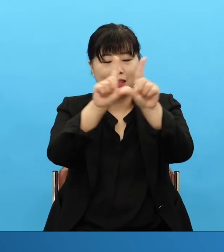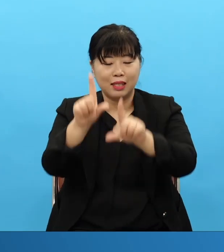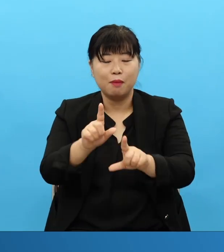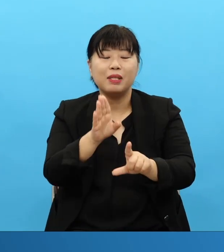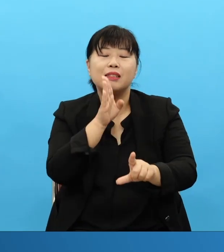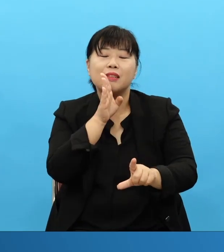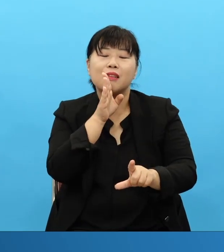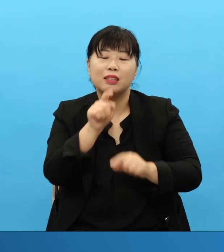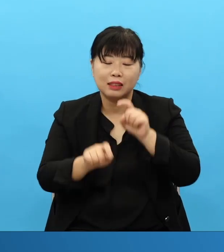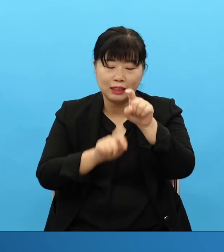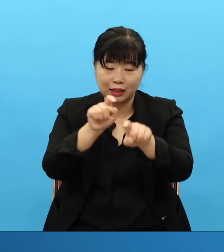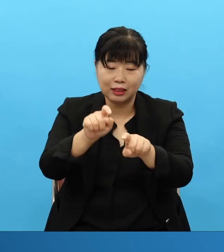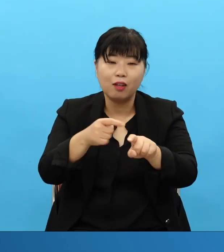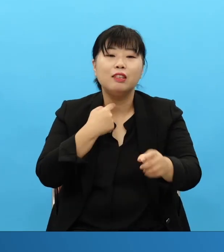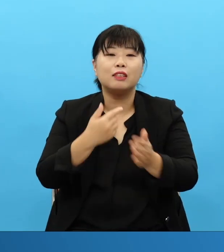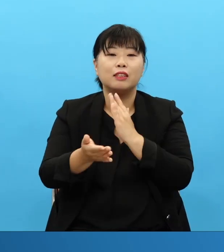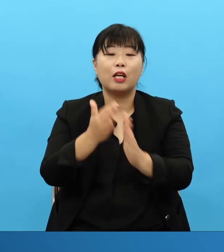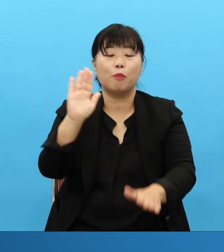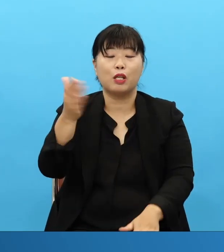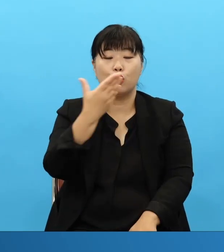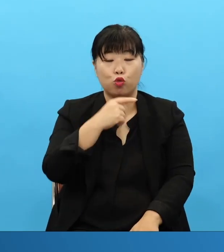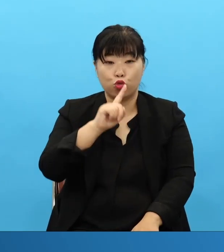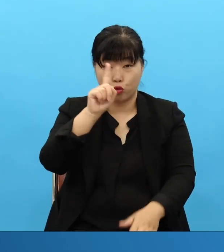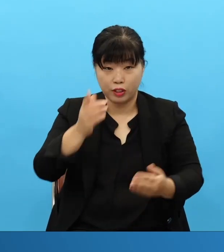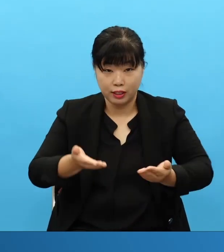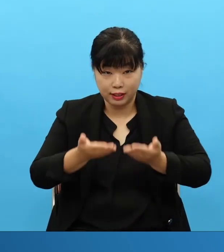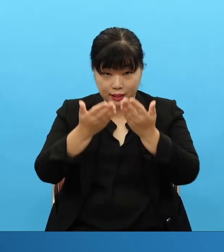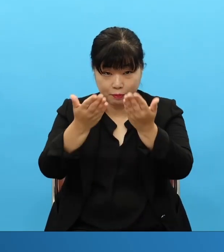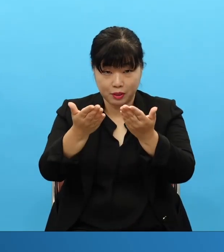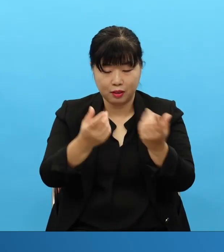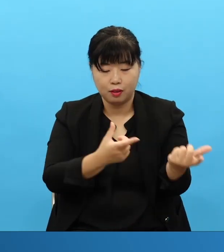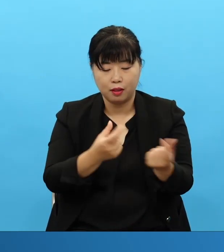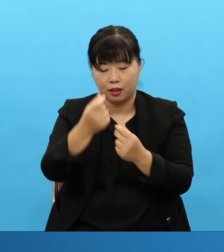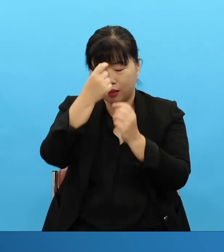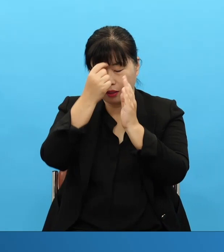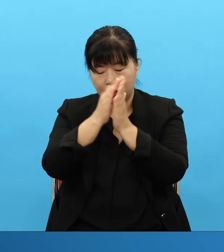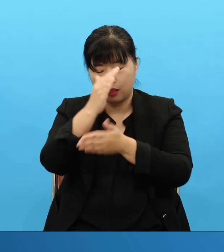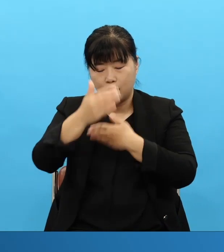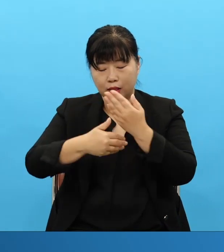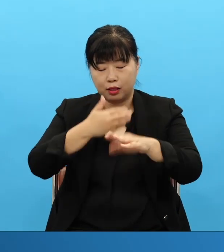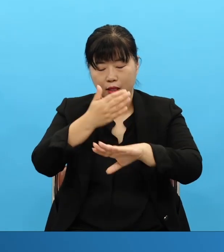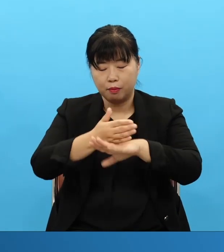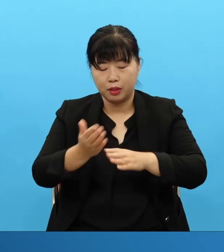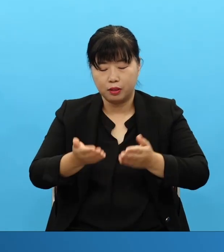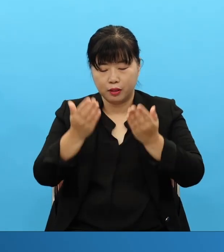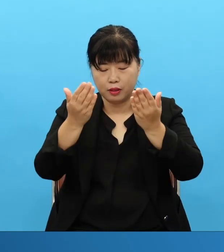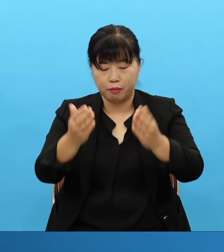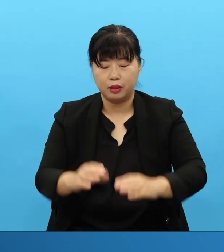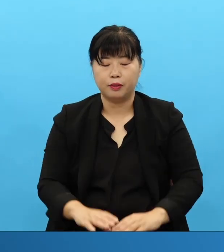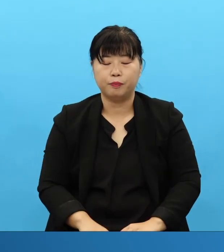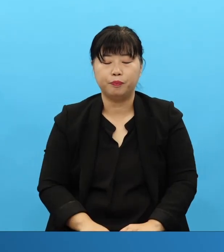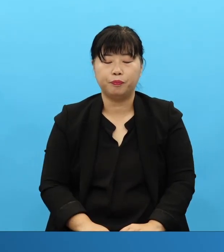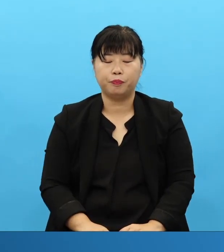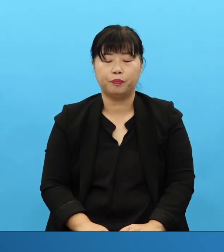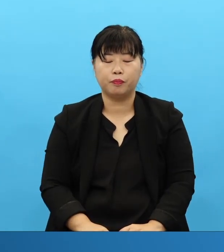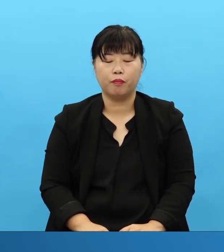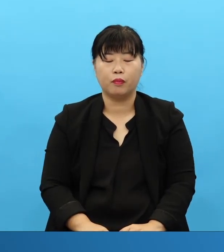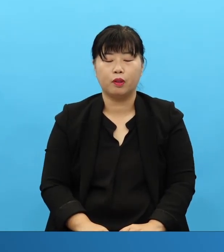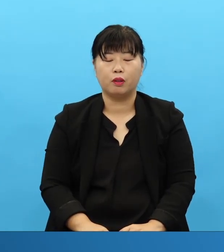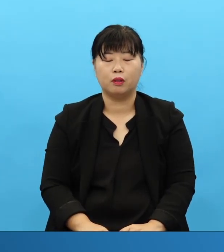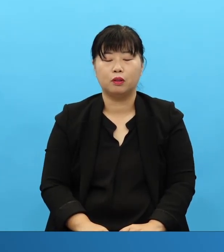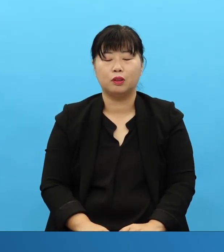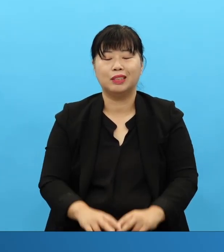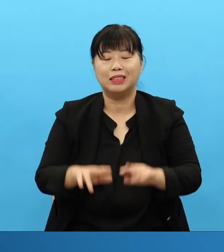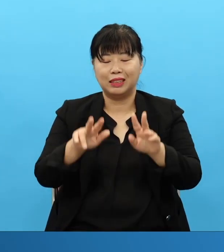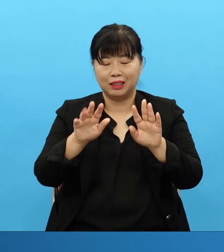이름으로 May this 축복합니다. greatest blessing be upon all of our elders and appear in your life in the name of our Lord 하나님께 Jesus Christ. 감사드립니다. God, we thank you. 이 세상에서